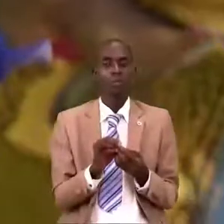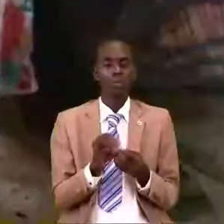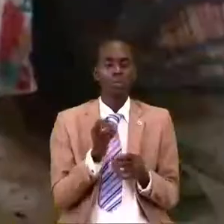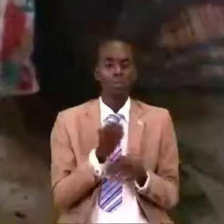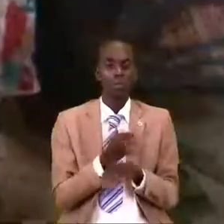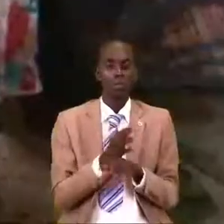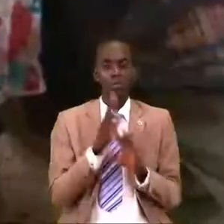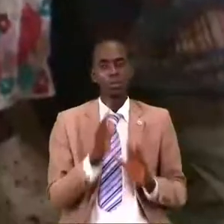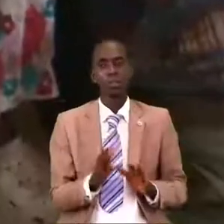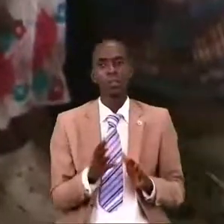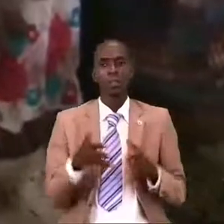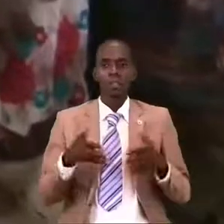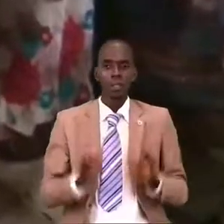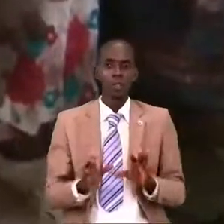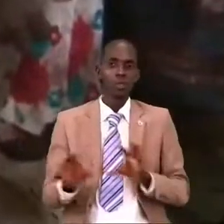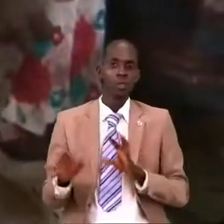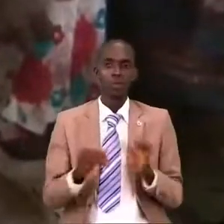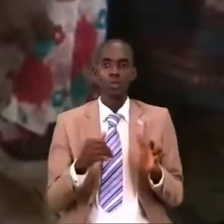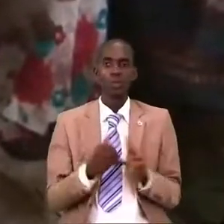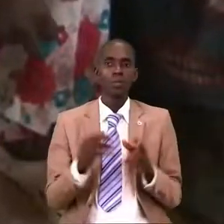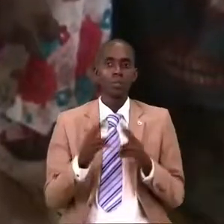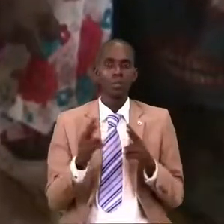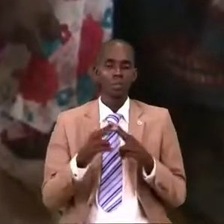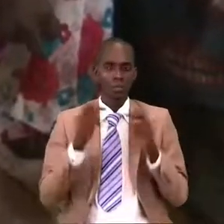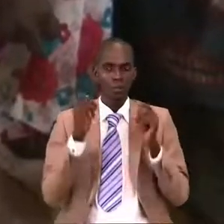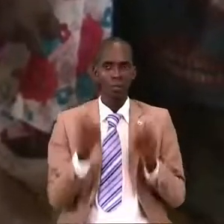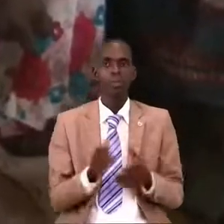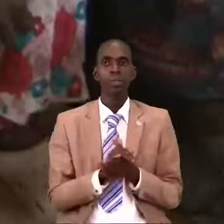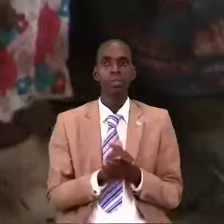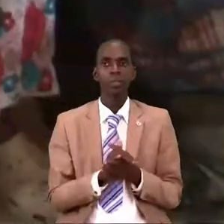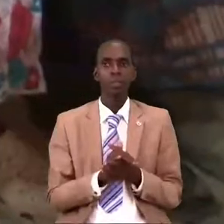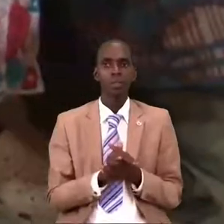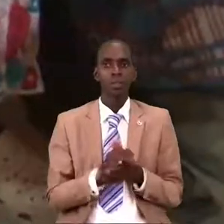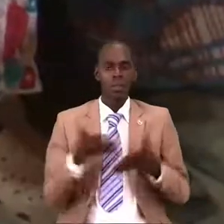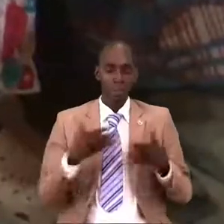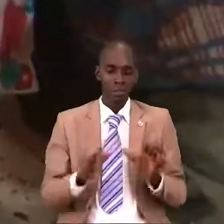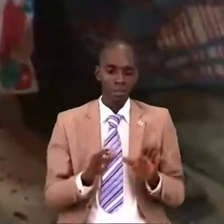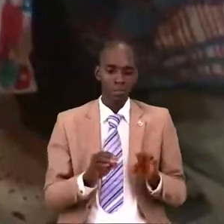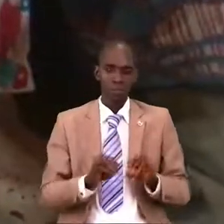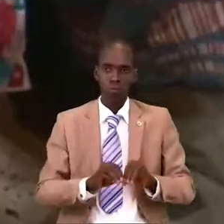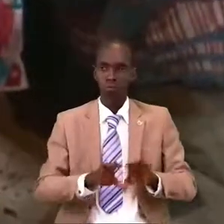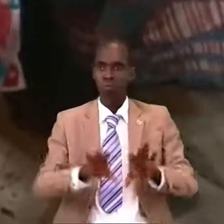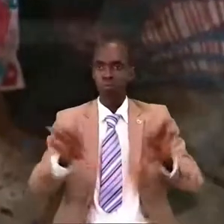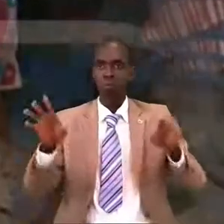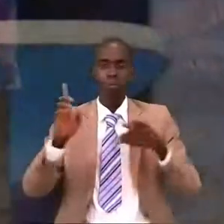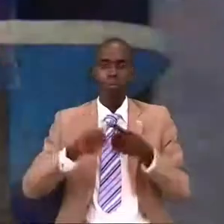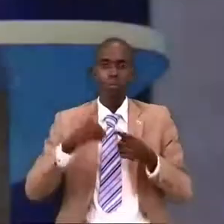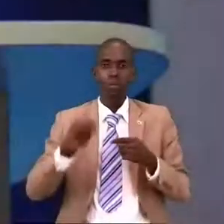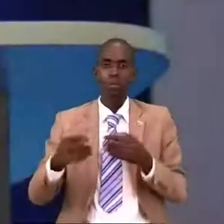nations, dans tous les États, n'importe où nous sommes. Vous qui êtes dans une